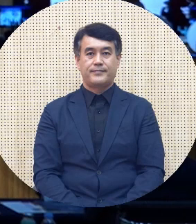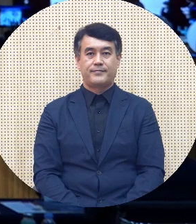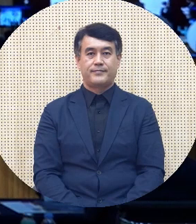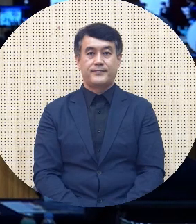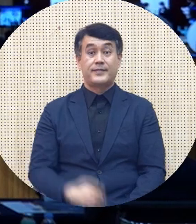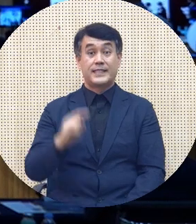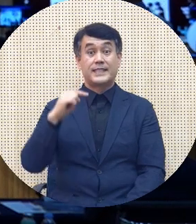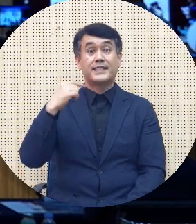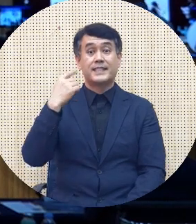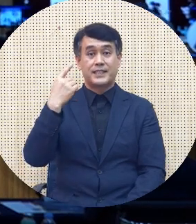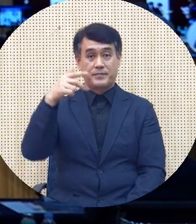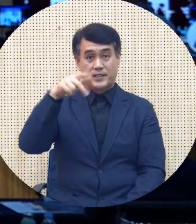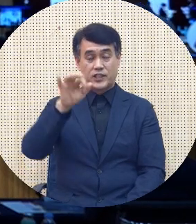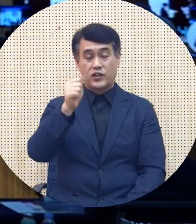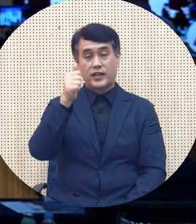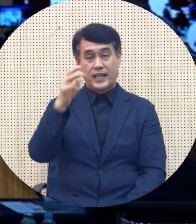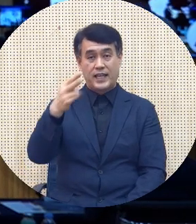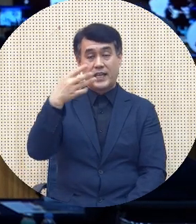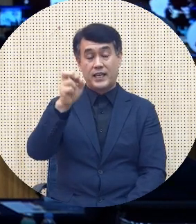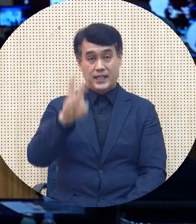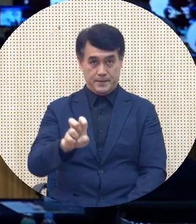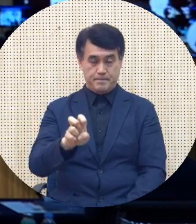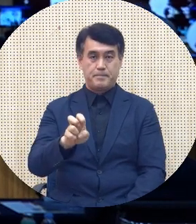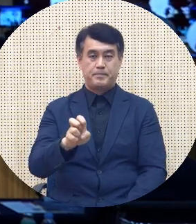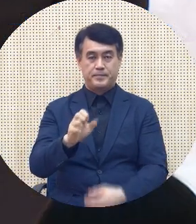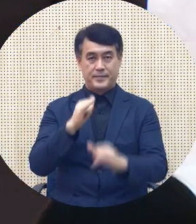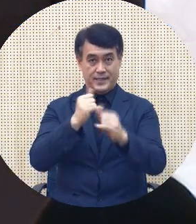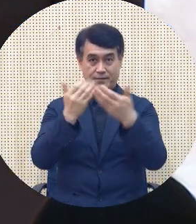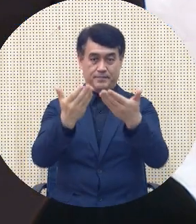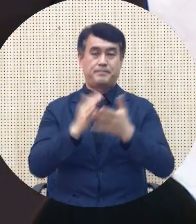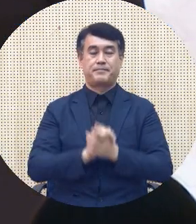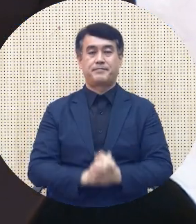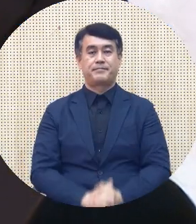네, 다음은 정혜림님 수여하도록 하겠습니다.